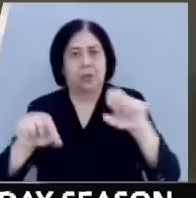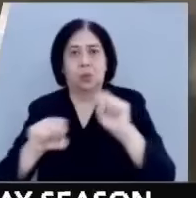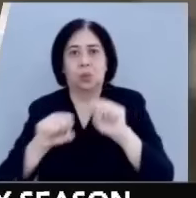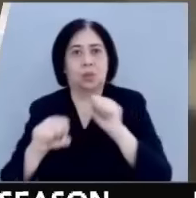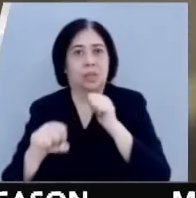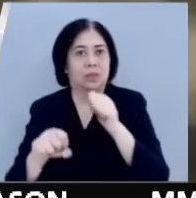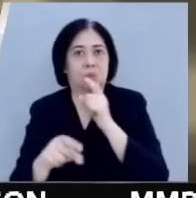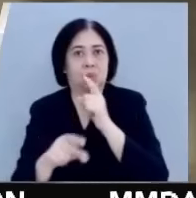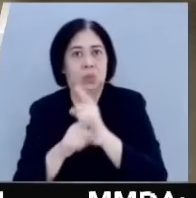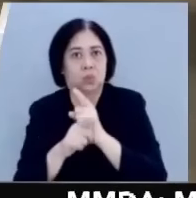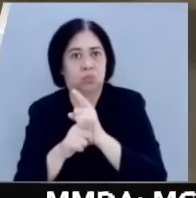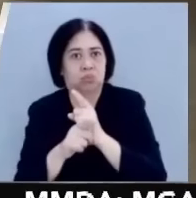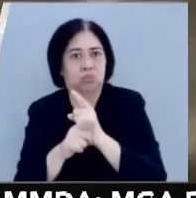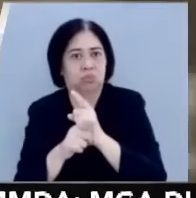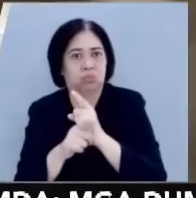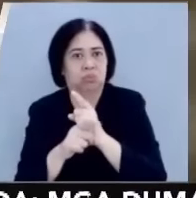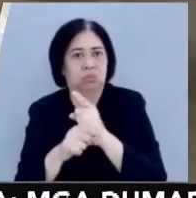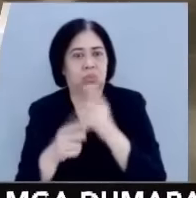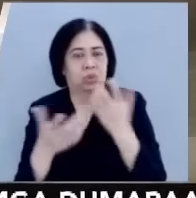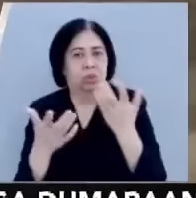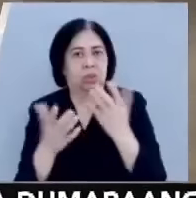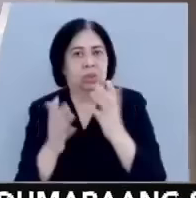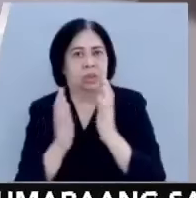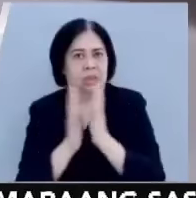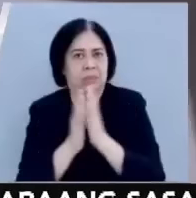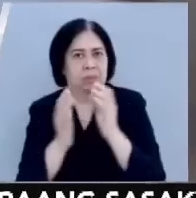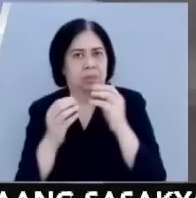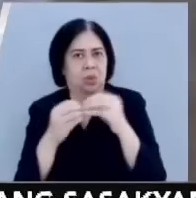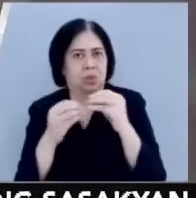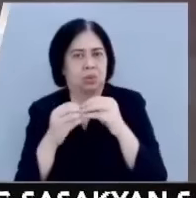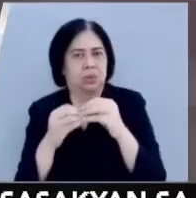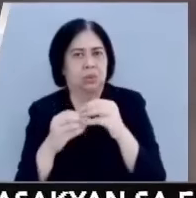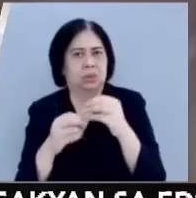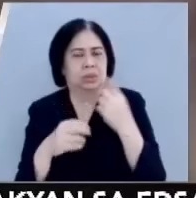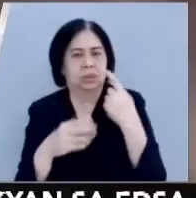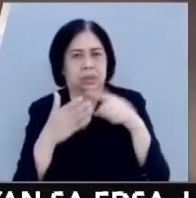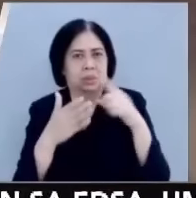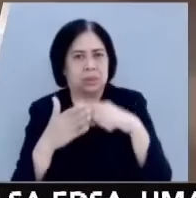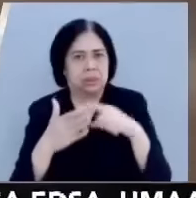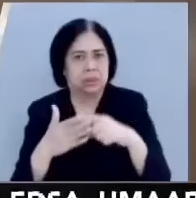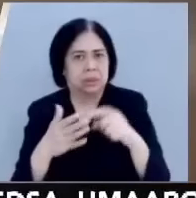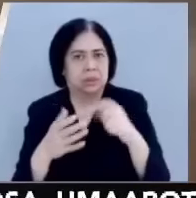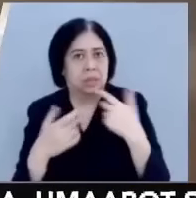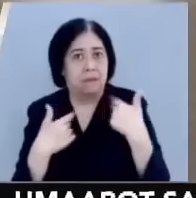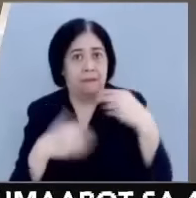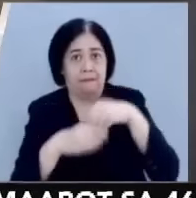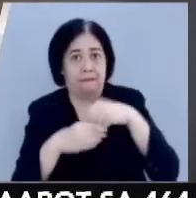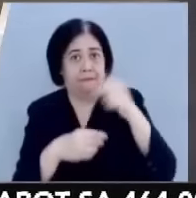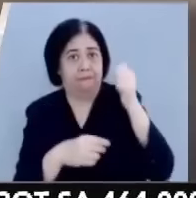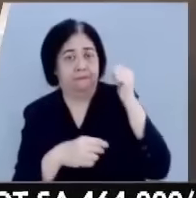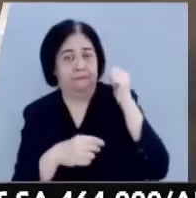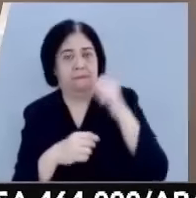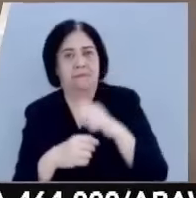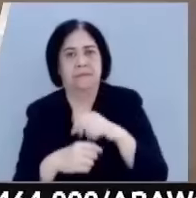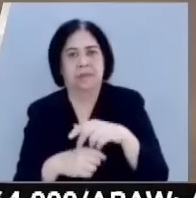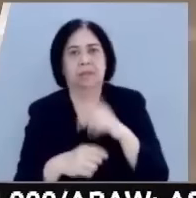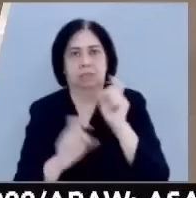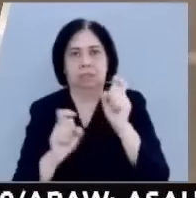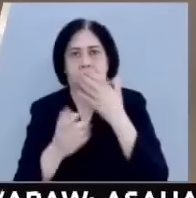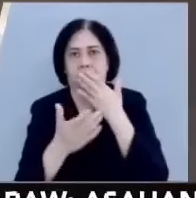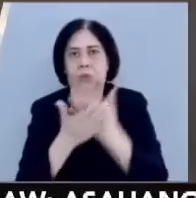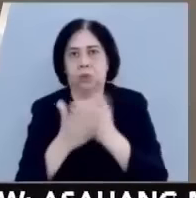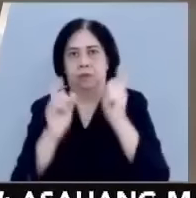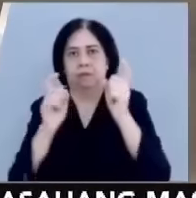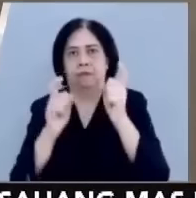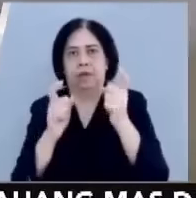hindi pa ini-invest gate pa yung ano yung tatlo kung meron kasabay talaga sa loob o maganda mabilis ang naging aksyon niyo diyan eh